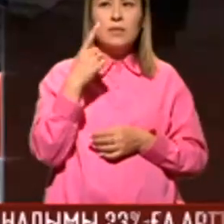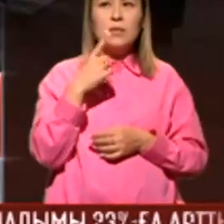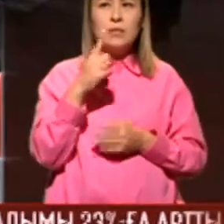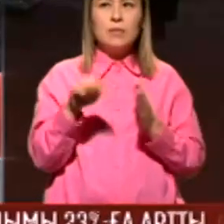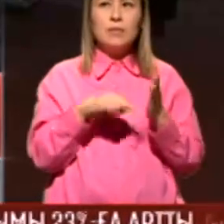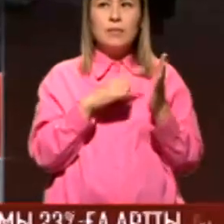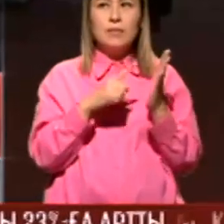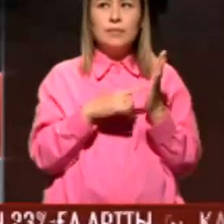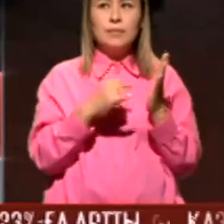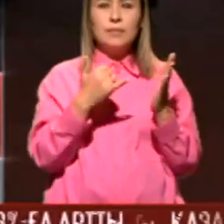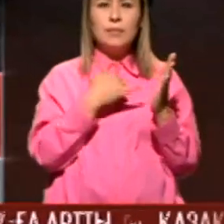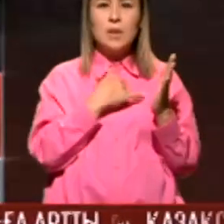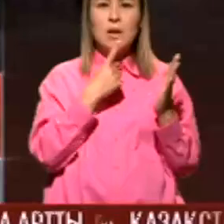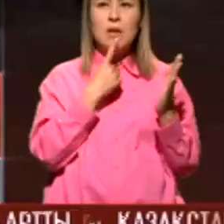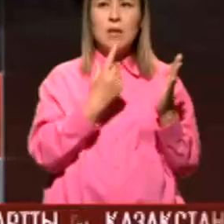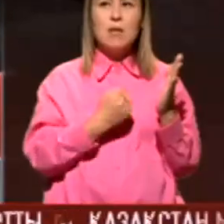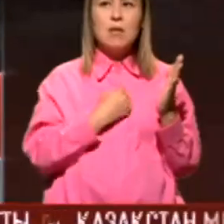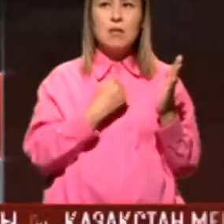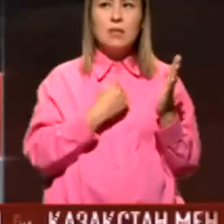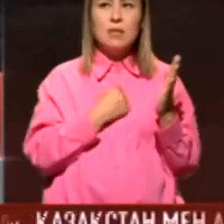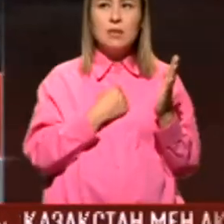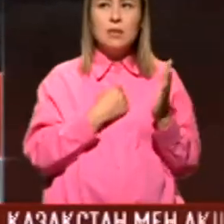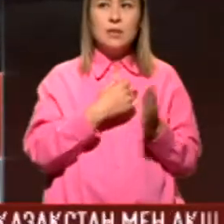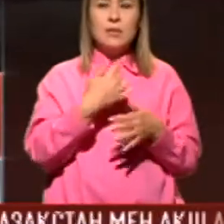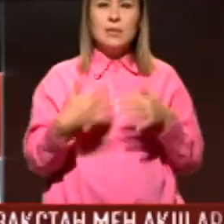басын қозғады. Біздің әскеріміз қауқарсыз деген.